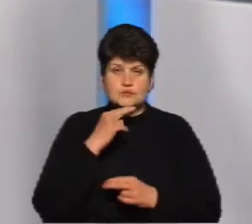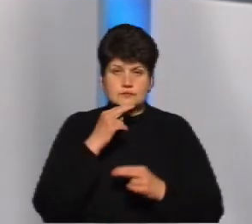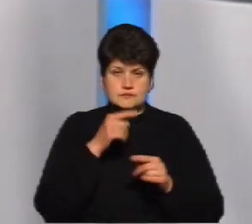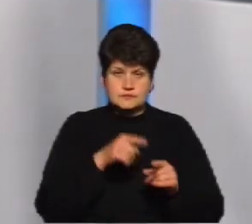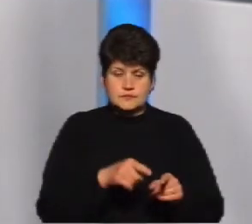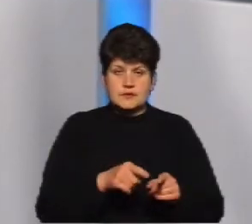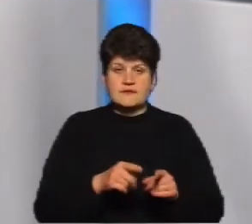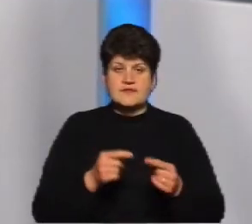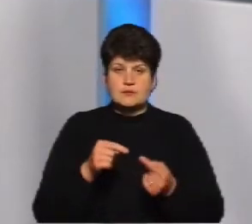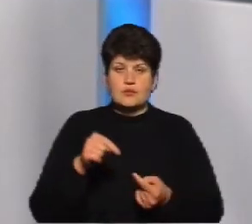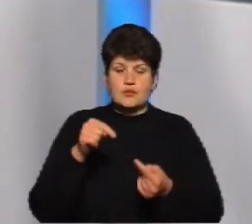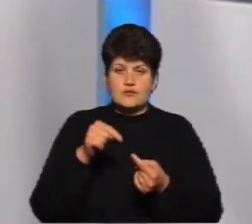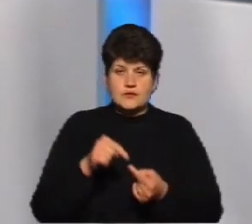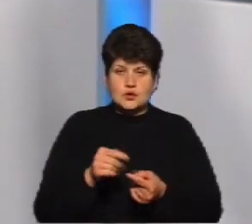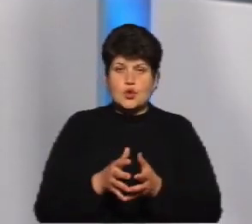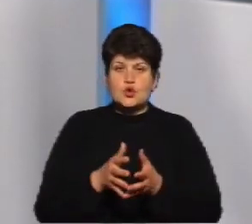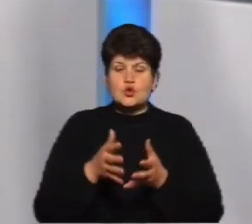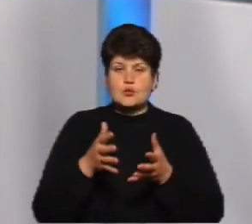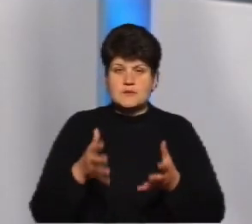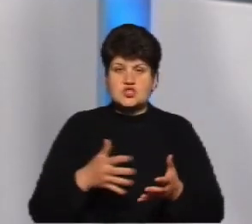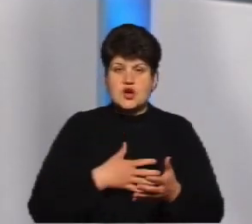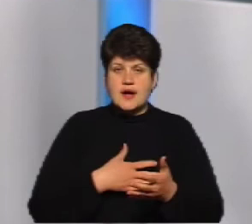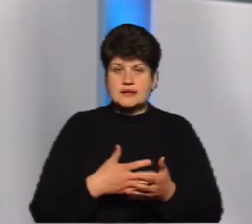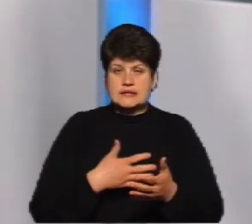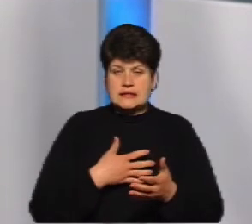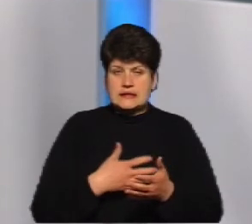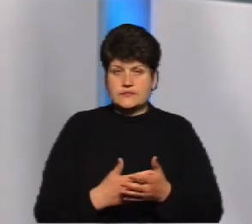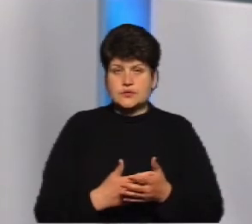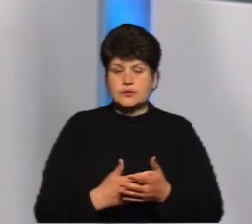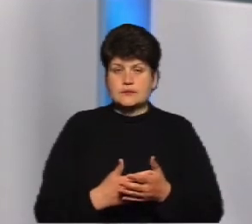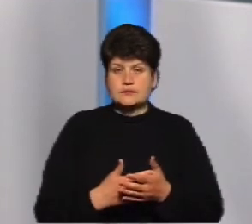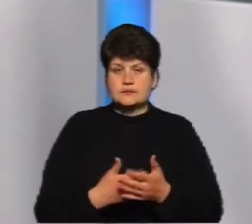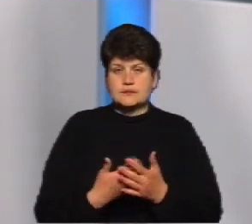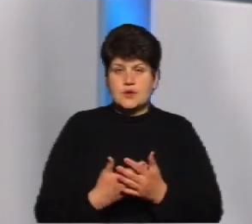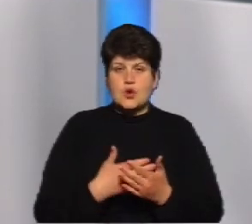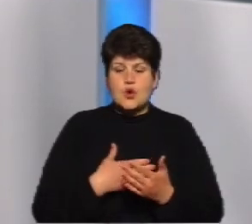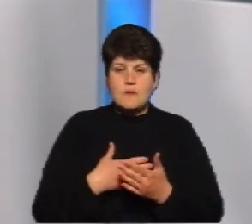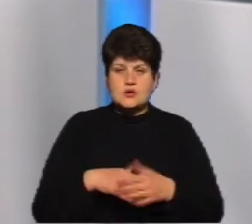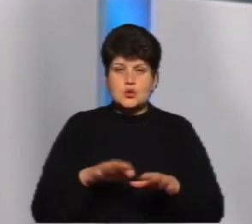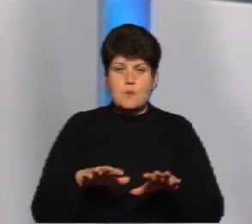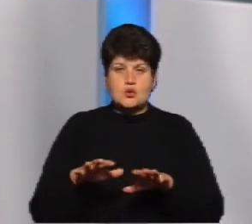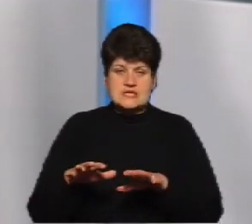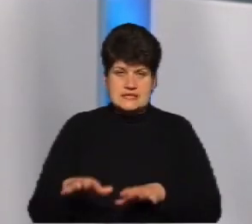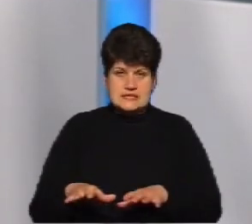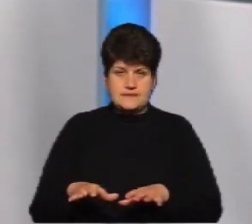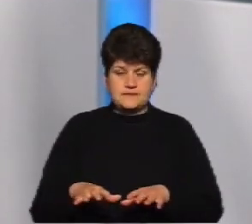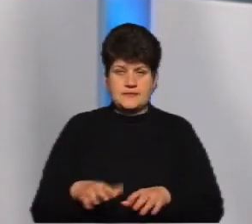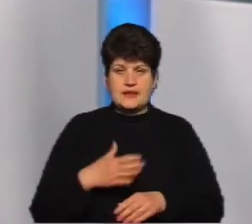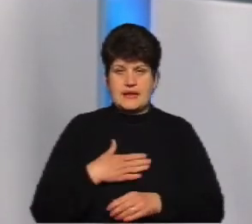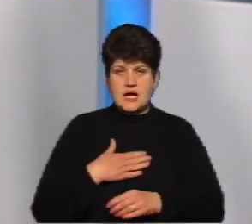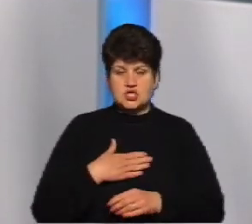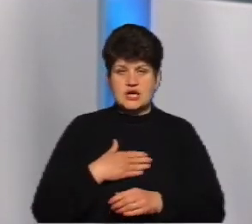відповідно до більш активної, скажімо так, громадської позиції наших